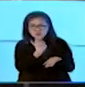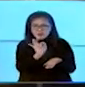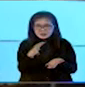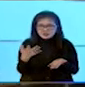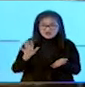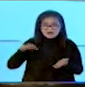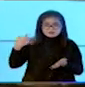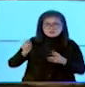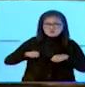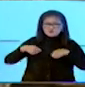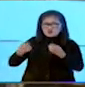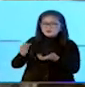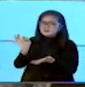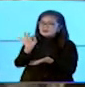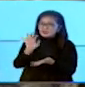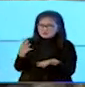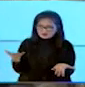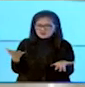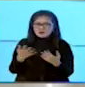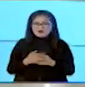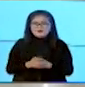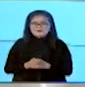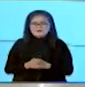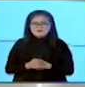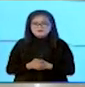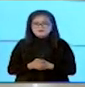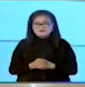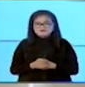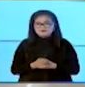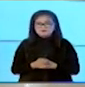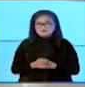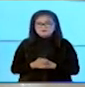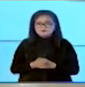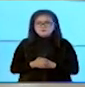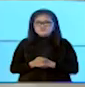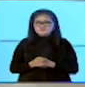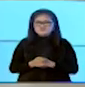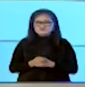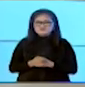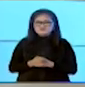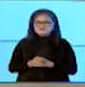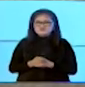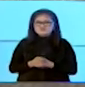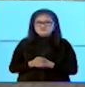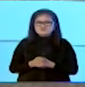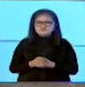dirugikan dalam bentuk materi Hai jadi Jember Bambang Sugiarto Ah ini us melaporkan